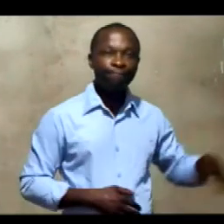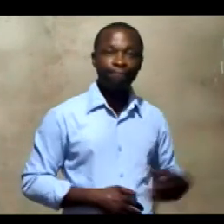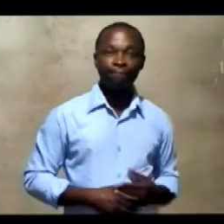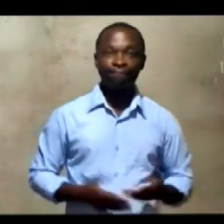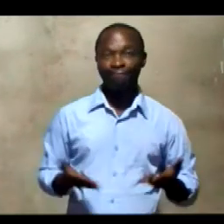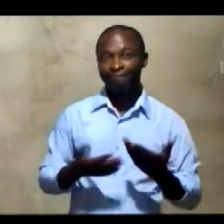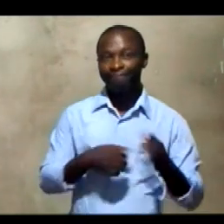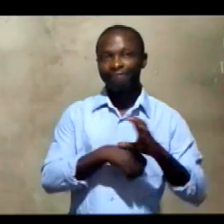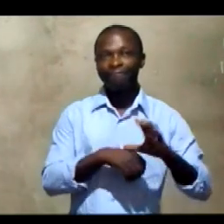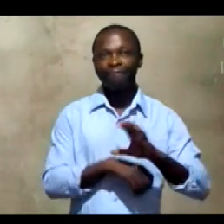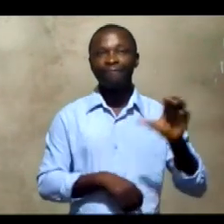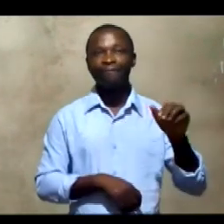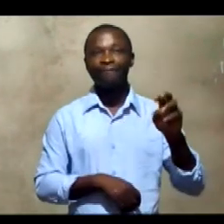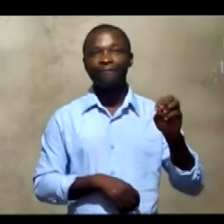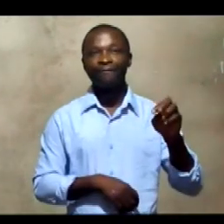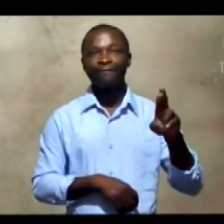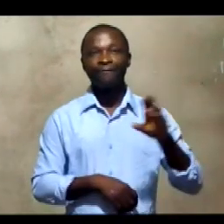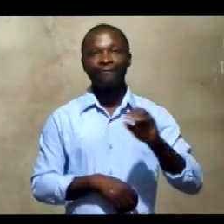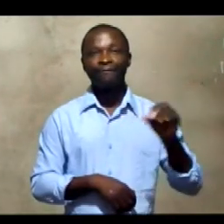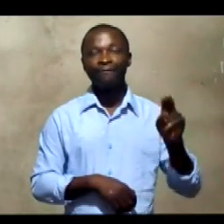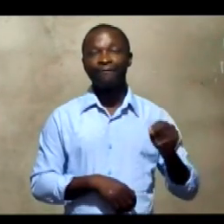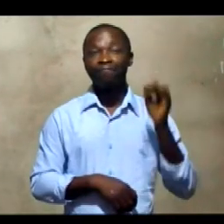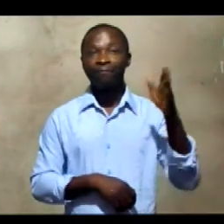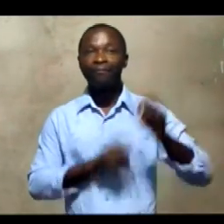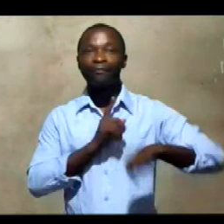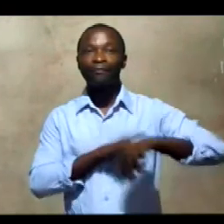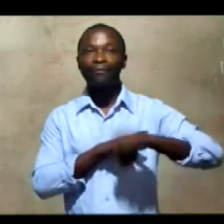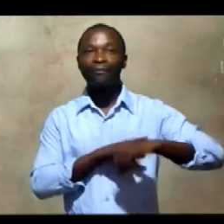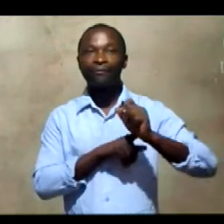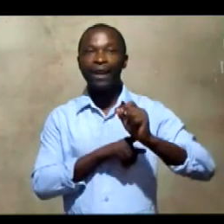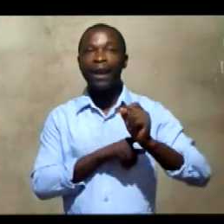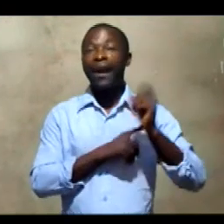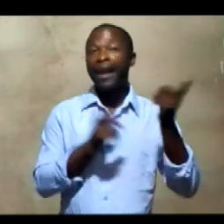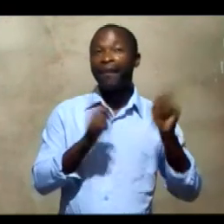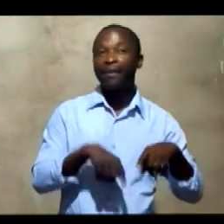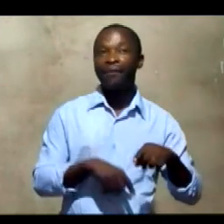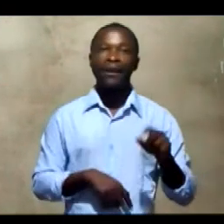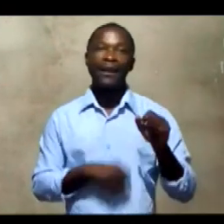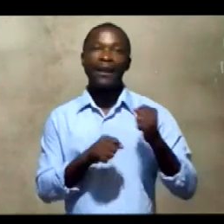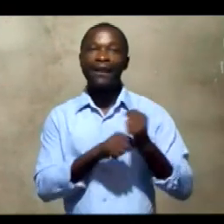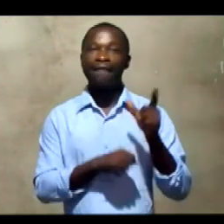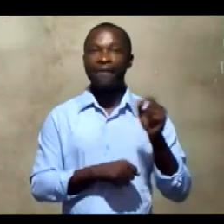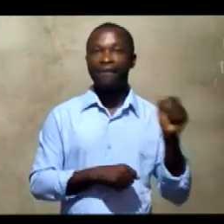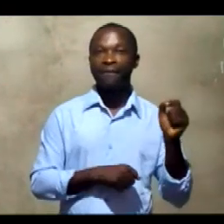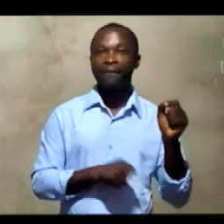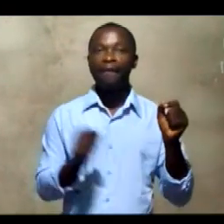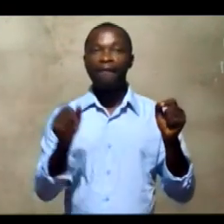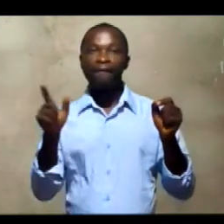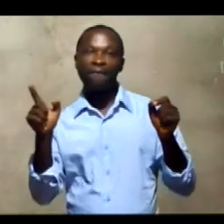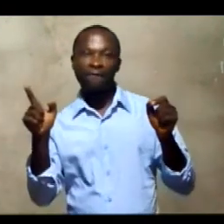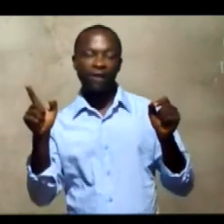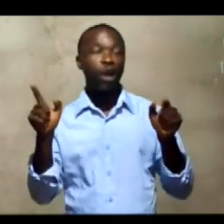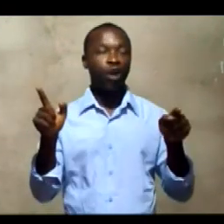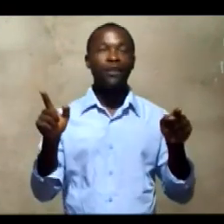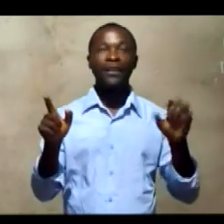compétitions continentales majeures de football, à savoir le CHAN 2020 et la CAN 2021. La ville de Douala accueillera 2